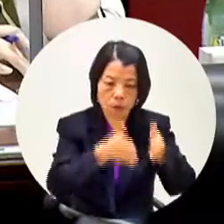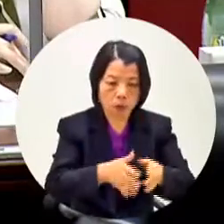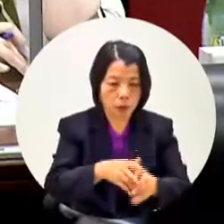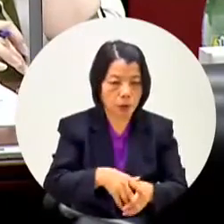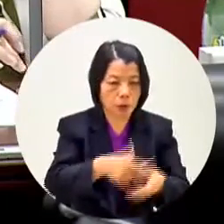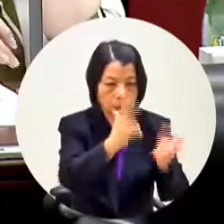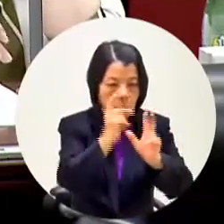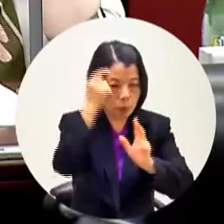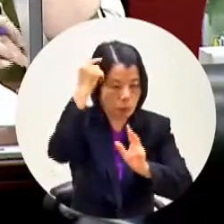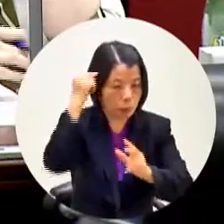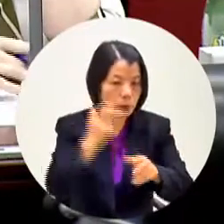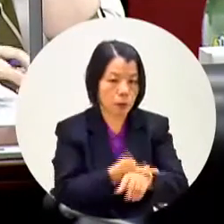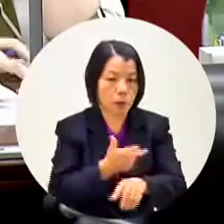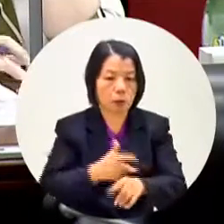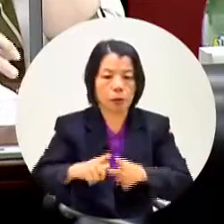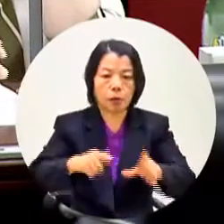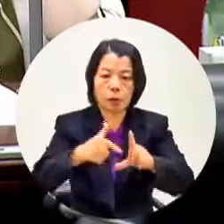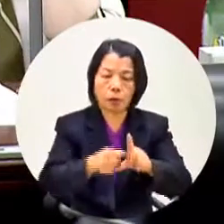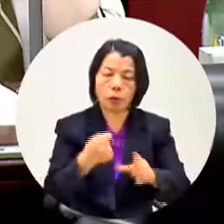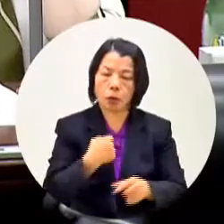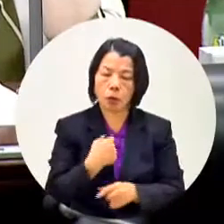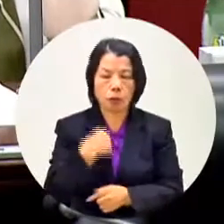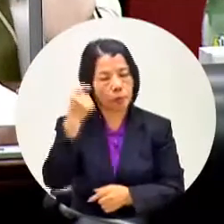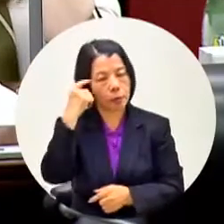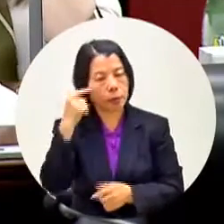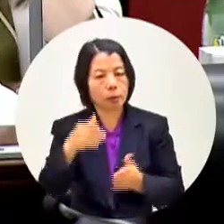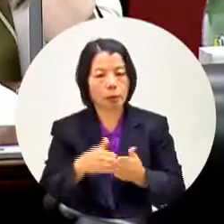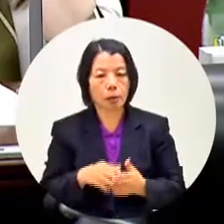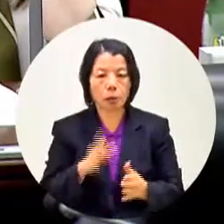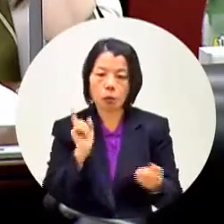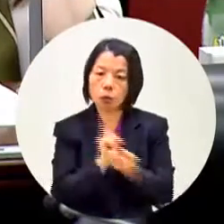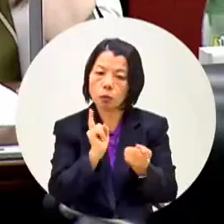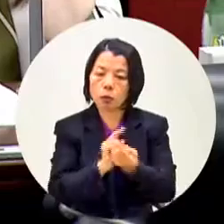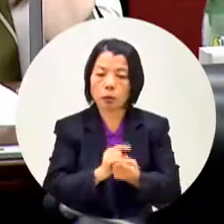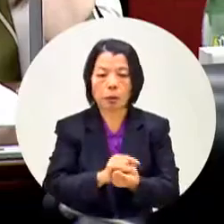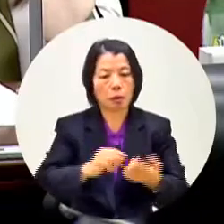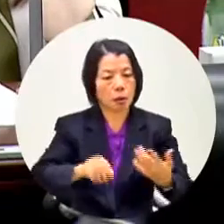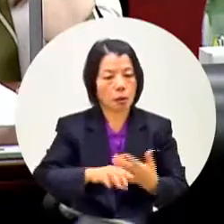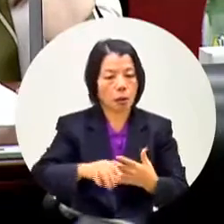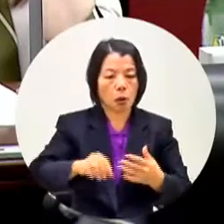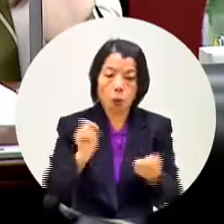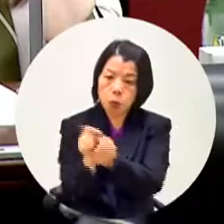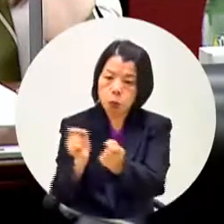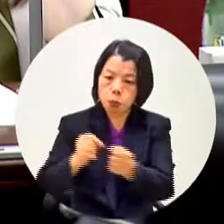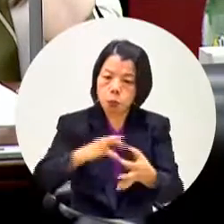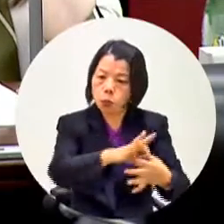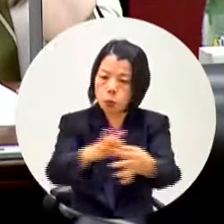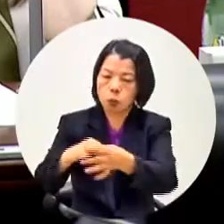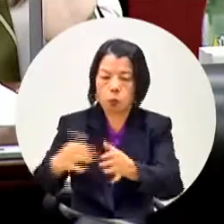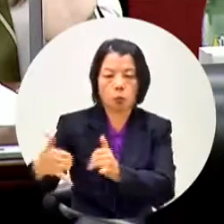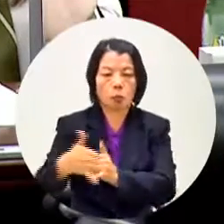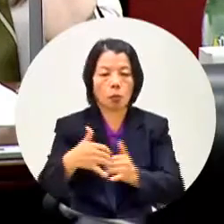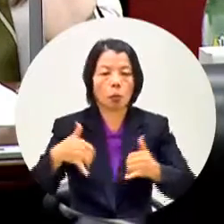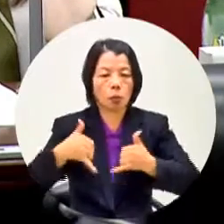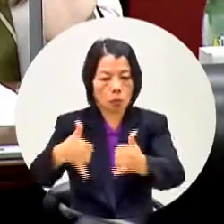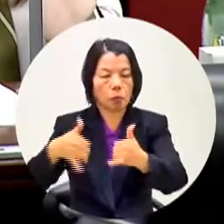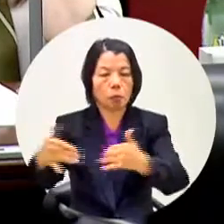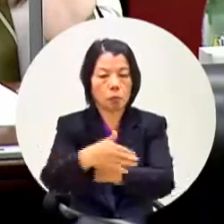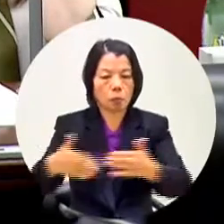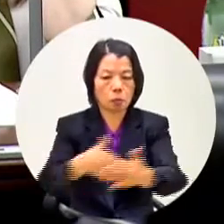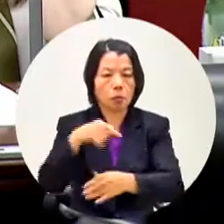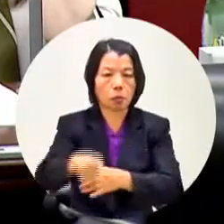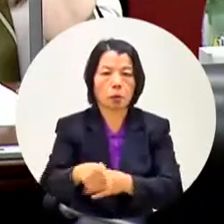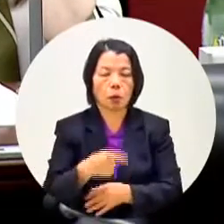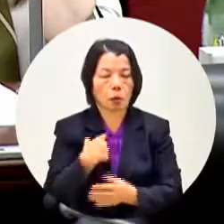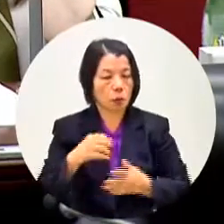约348亿。那今年七月即将完成都市计划变更，好，预计在117年